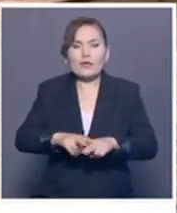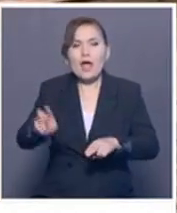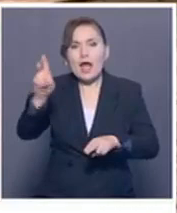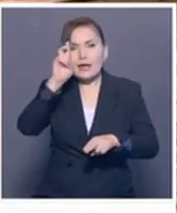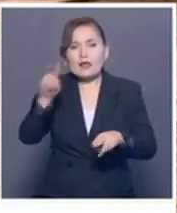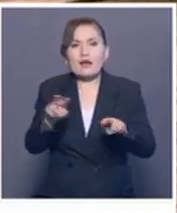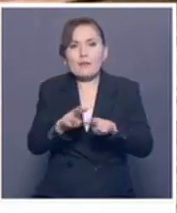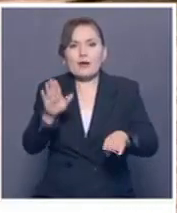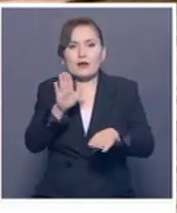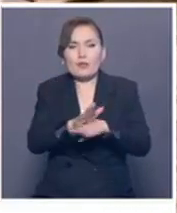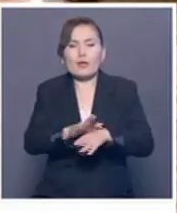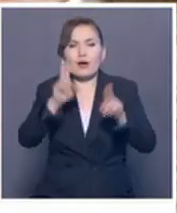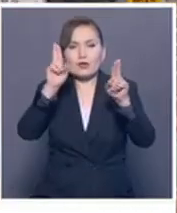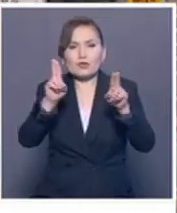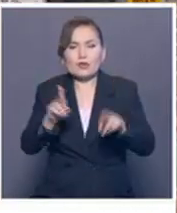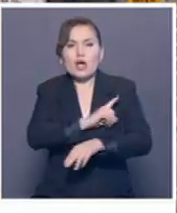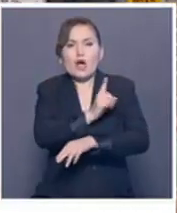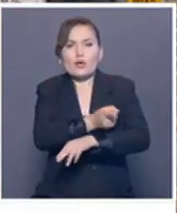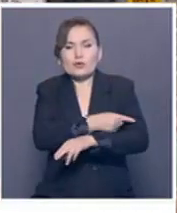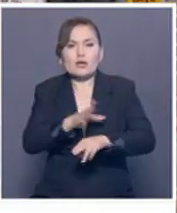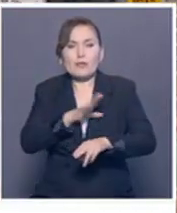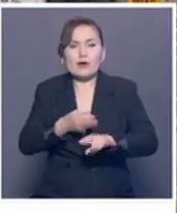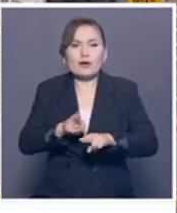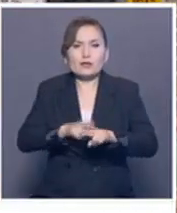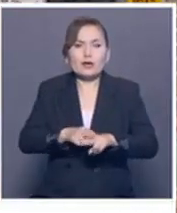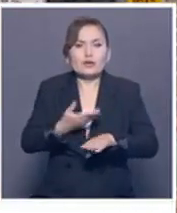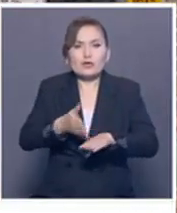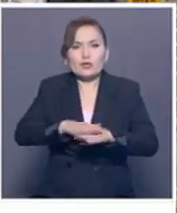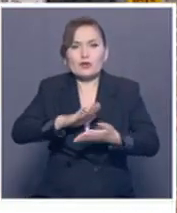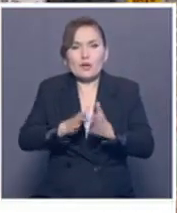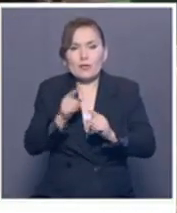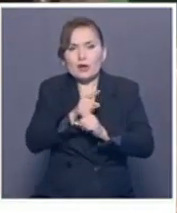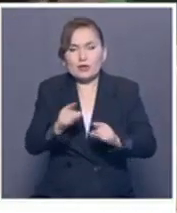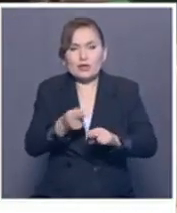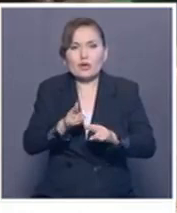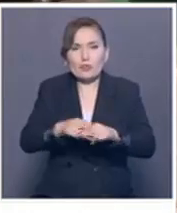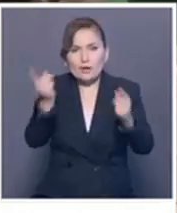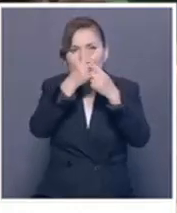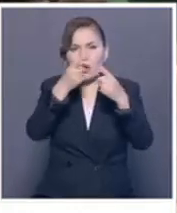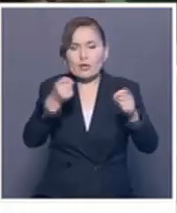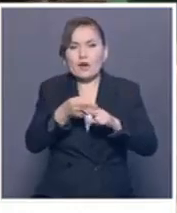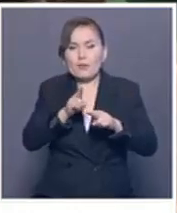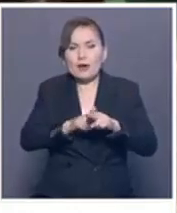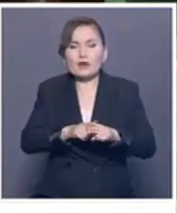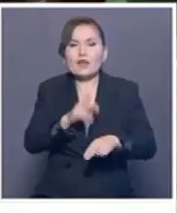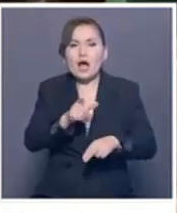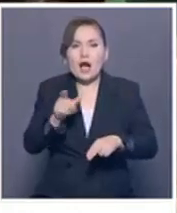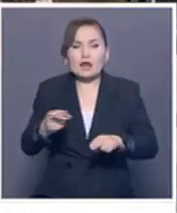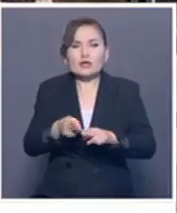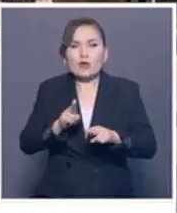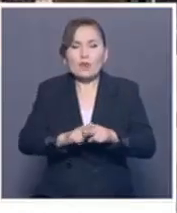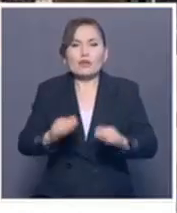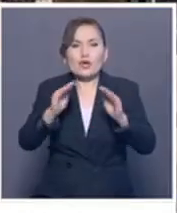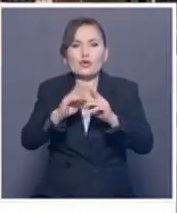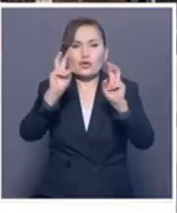талаптарды күшейтуге мәжбүр. Өңірде төтенше жағдай жарияланып, Мельбурн қаласында коменданттық сағат енгізілді. Енді тұрғындарға үйден 5